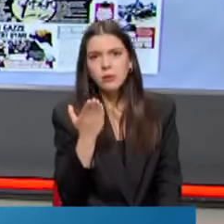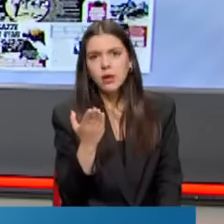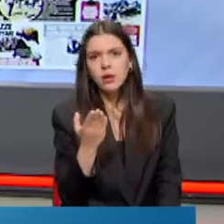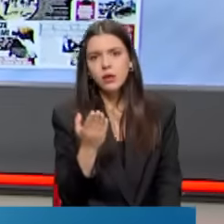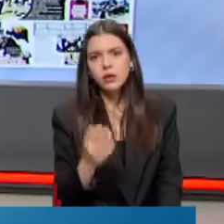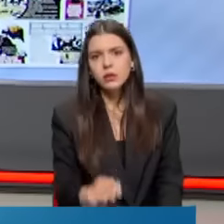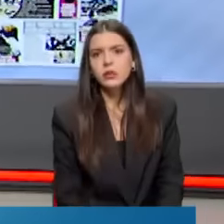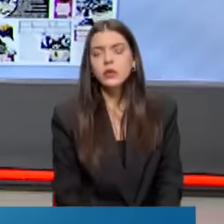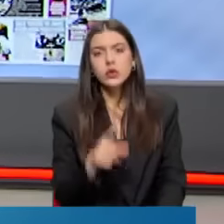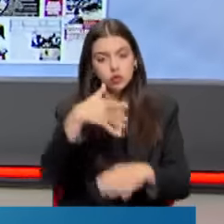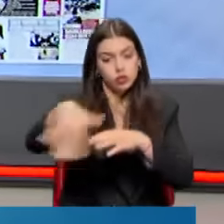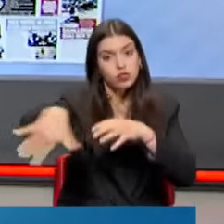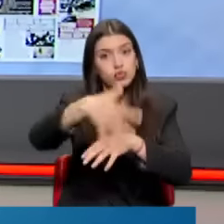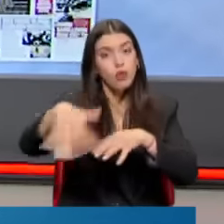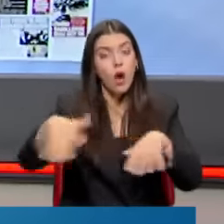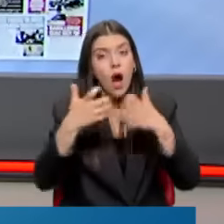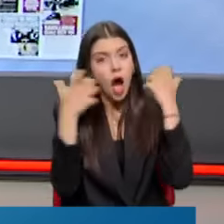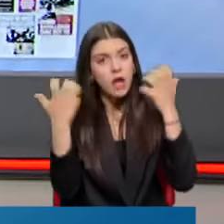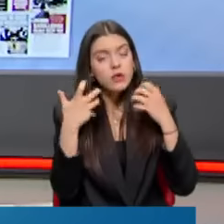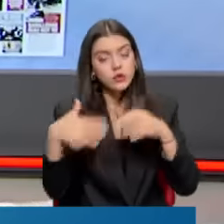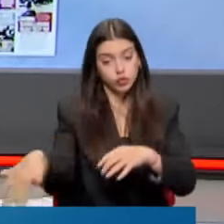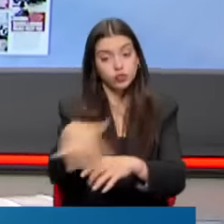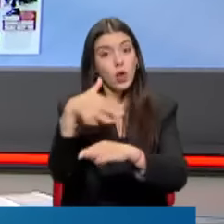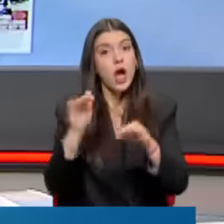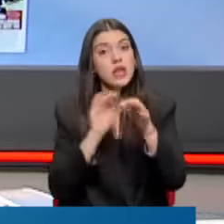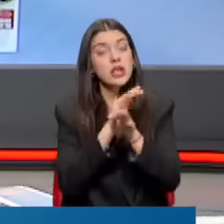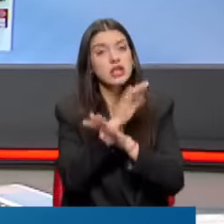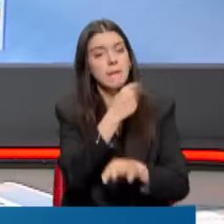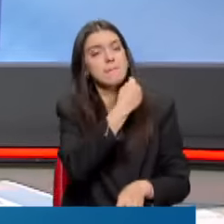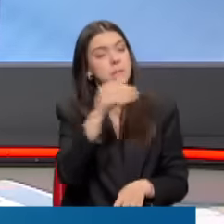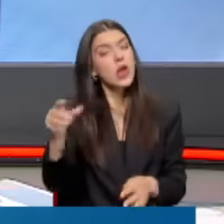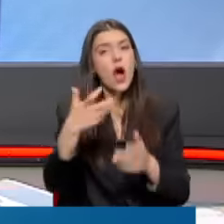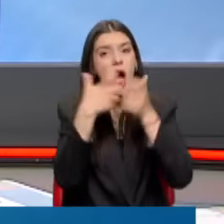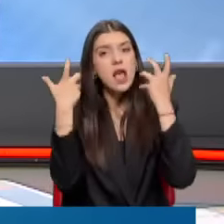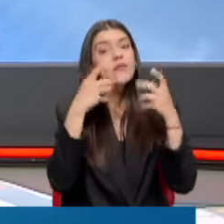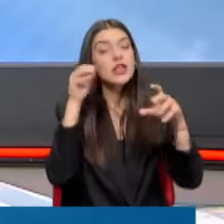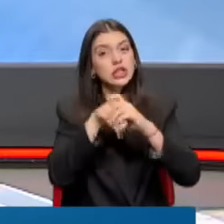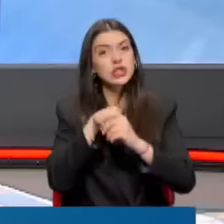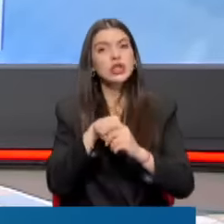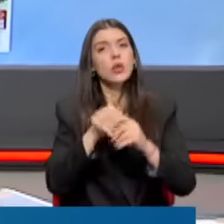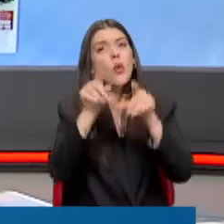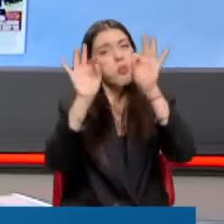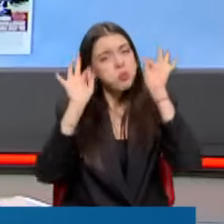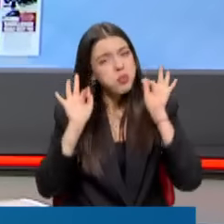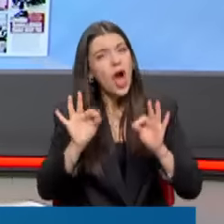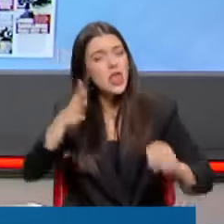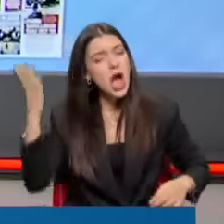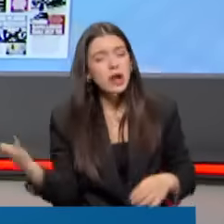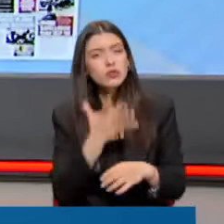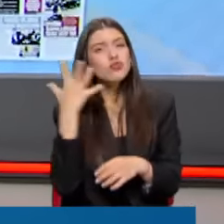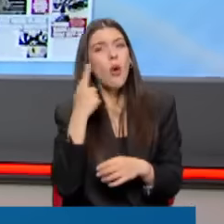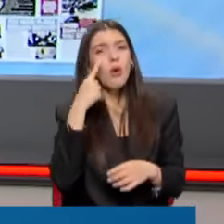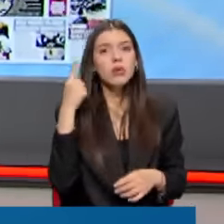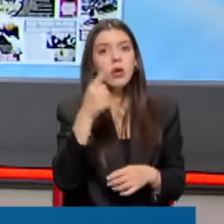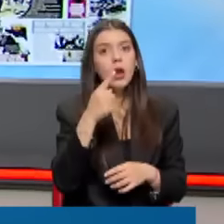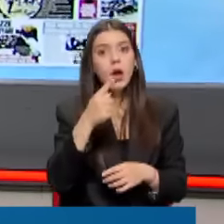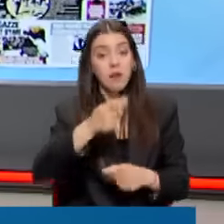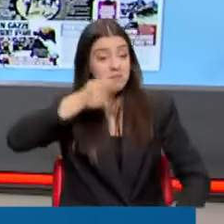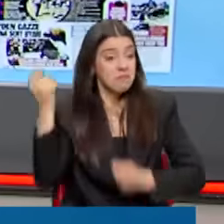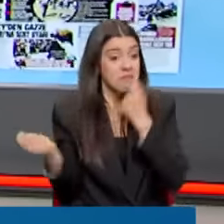ülkede Sokak hayvanı sokakta yaşayan milyonlarca hayvan için bu kadar çok zahmete